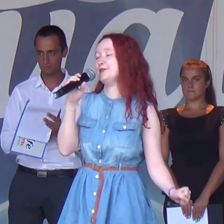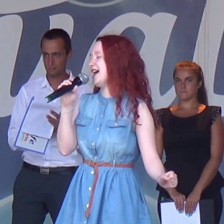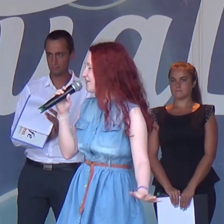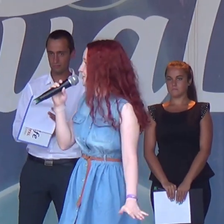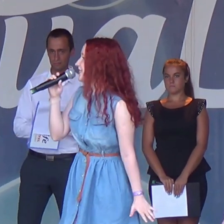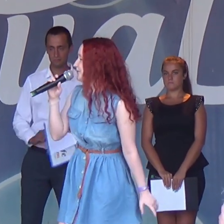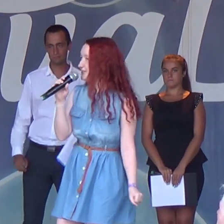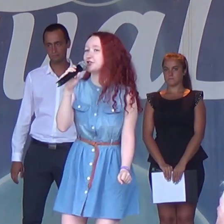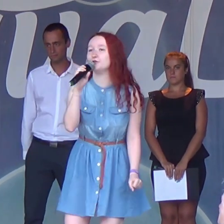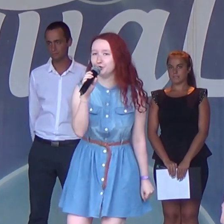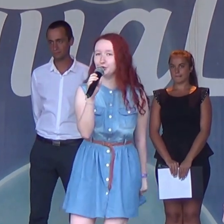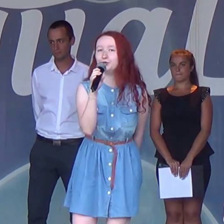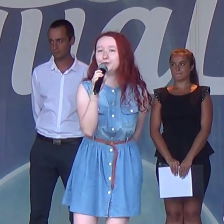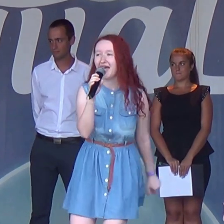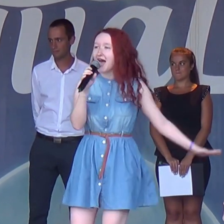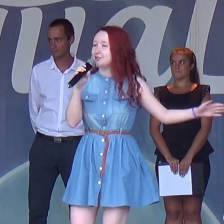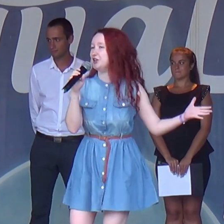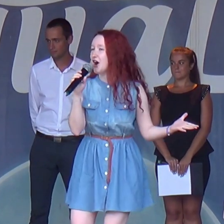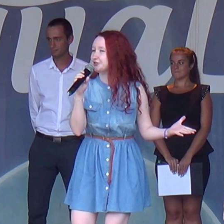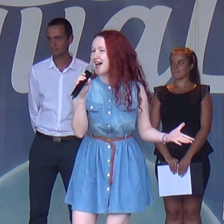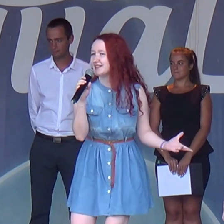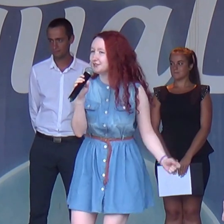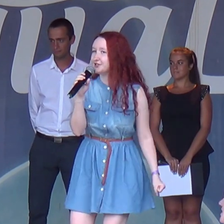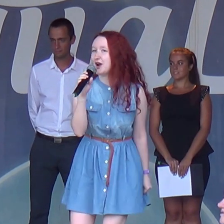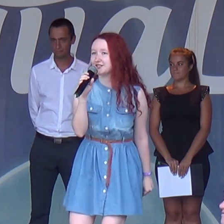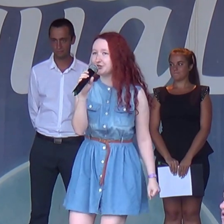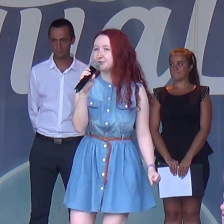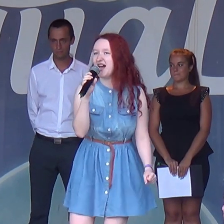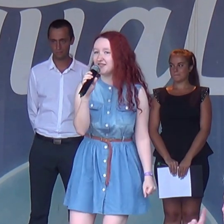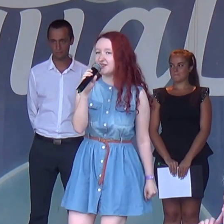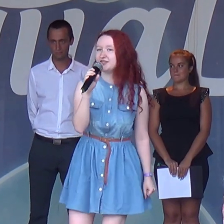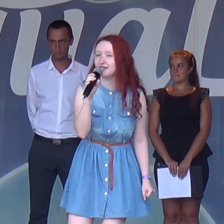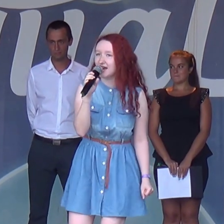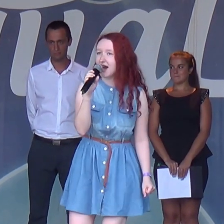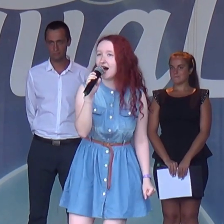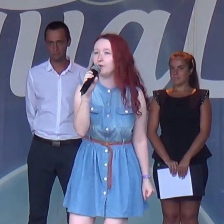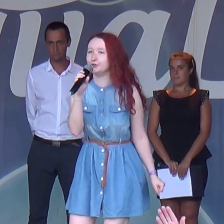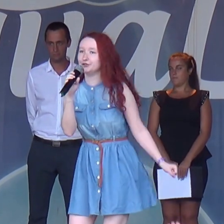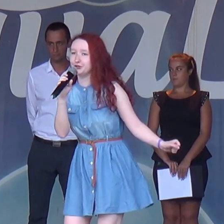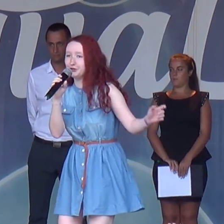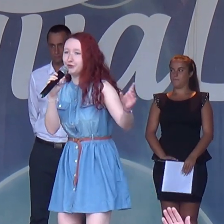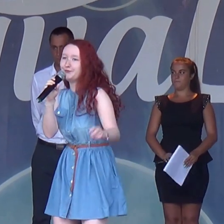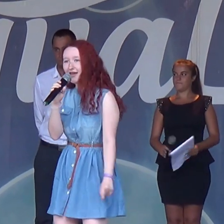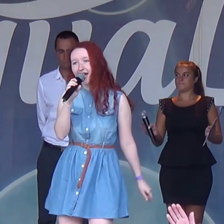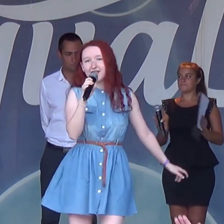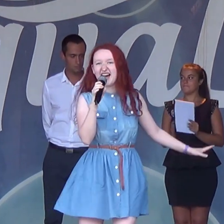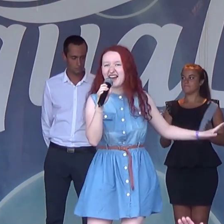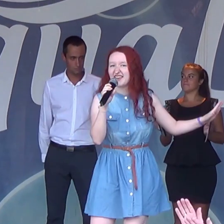live with every piece of you. Don't underestimate the thing that I will do.